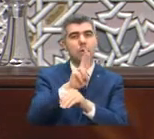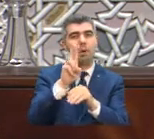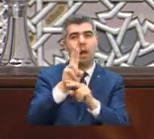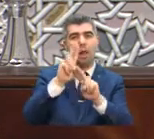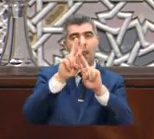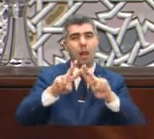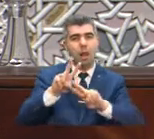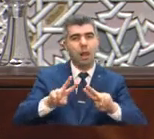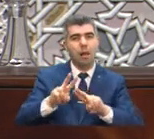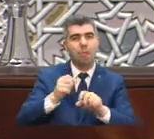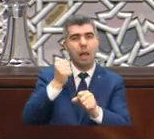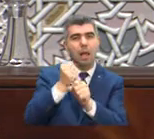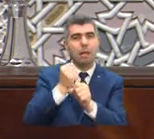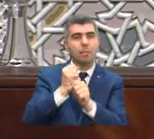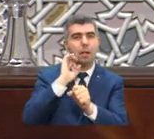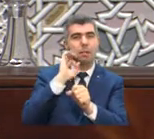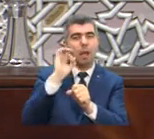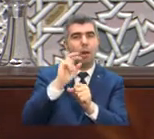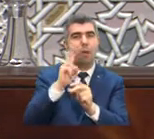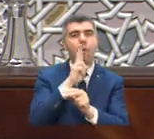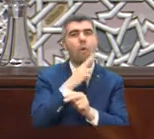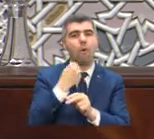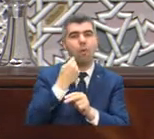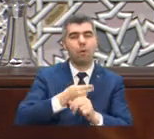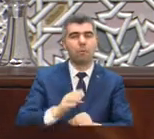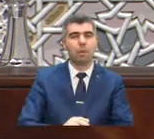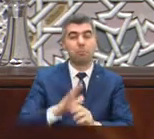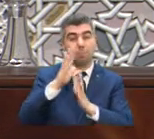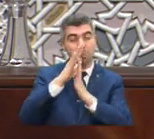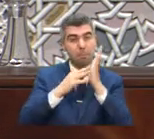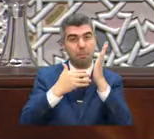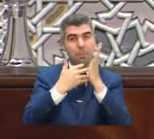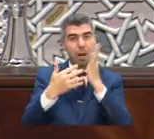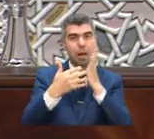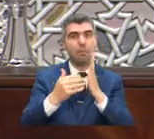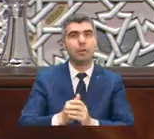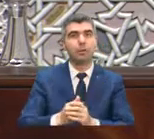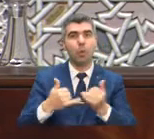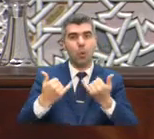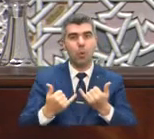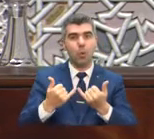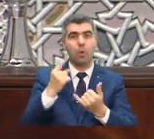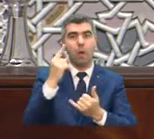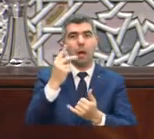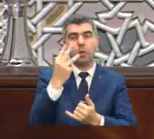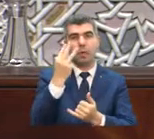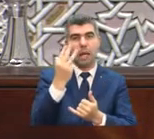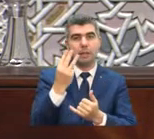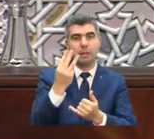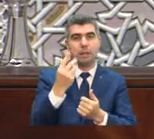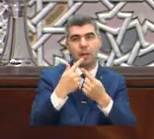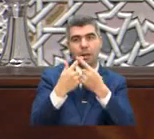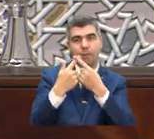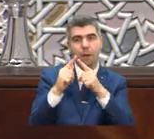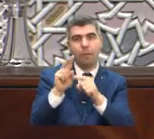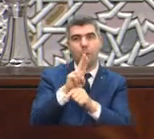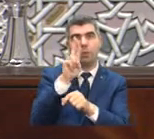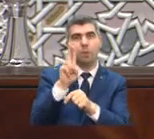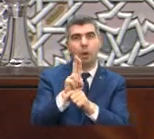الحكومي، ويتضمن جدول الأعمال اليوم 31 سؤالا شفهيا موزع على القطاعات